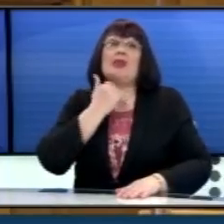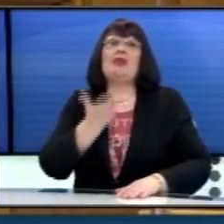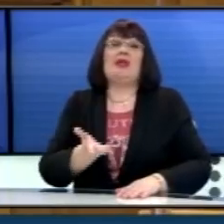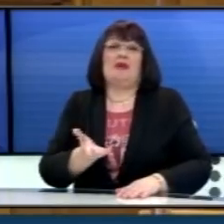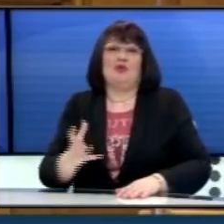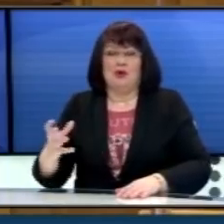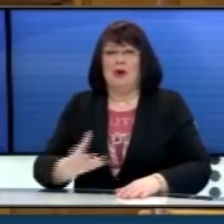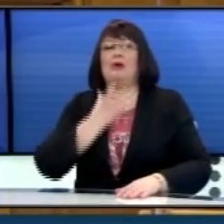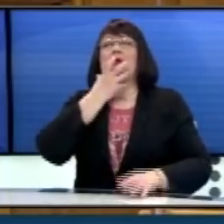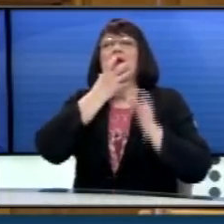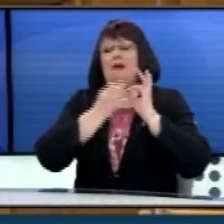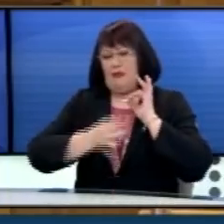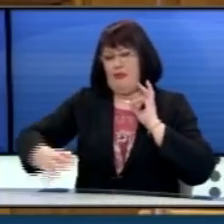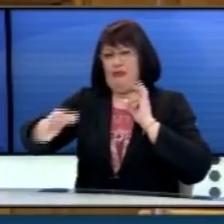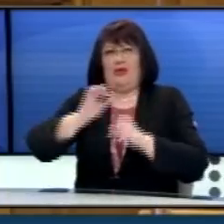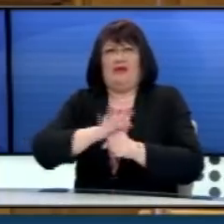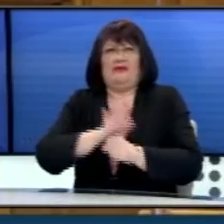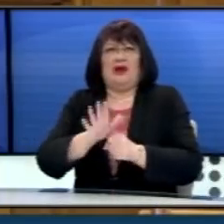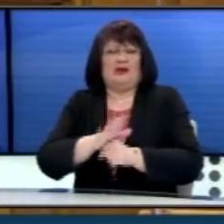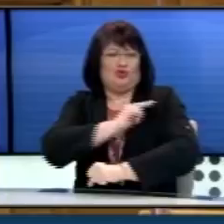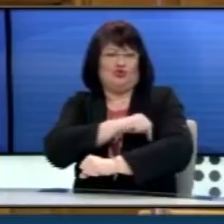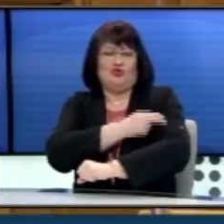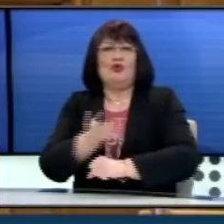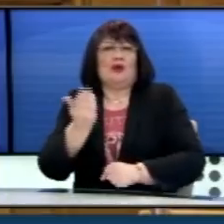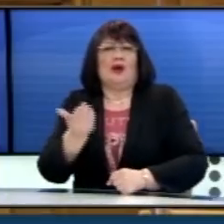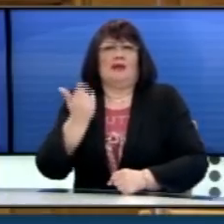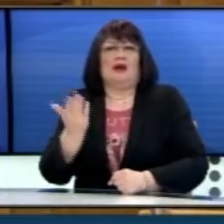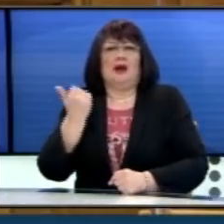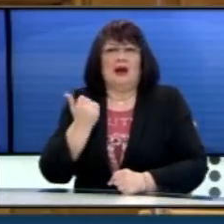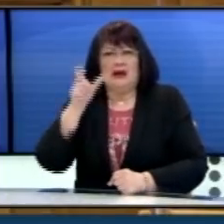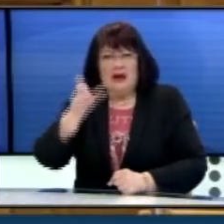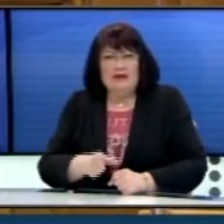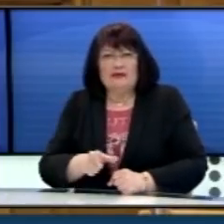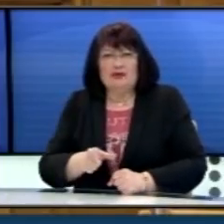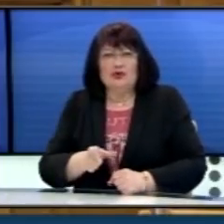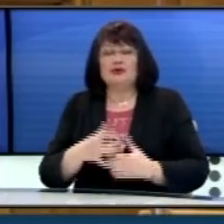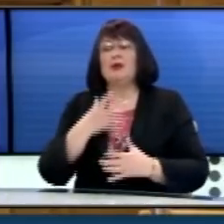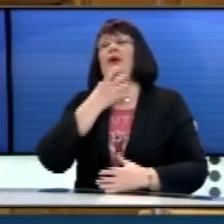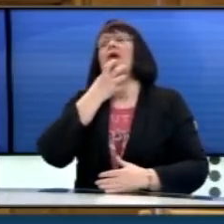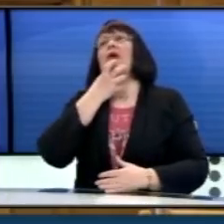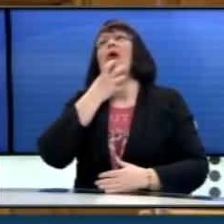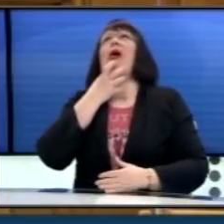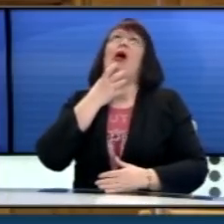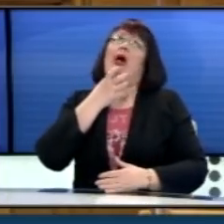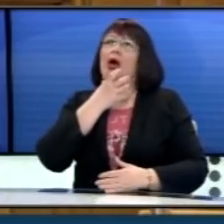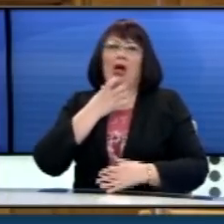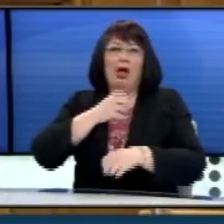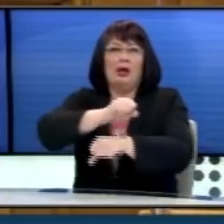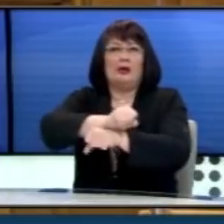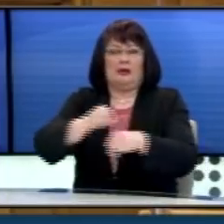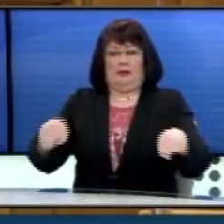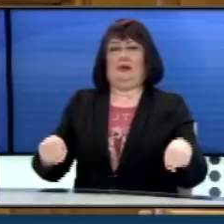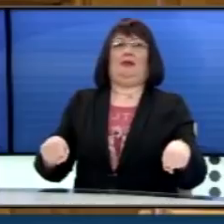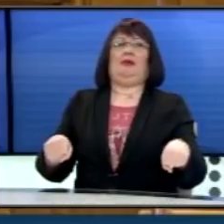του διασωληνωμένου με τα πενιχρά μέσα και αυτός να είναι ουσιαστικά ξύπνιος και να του δένονται τα